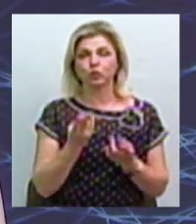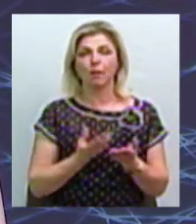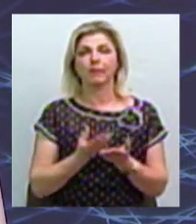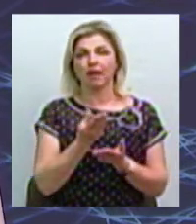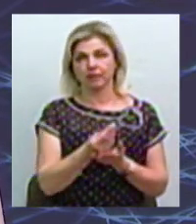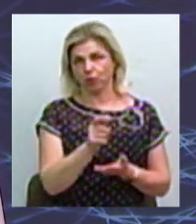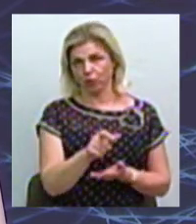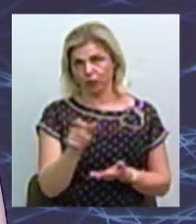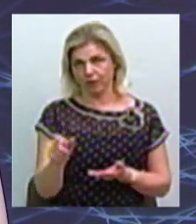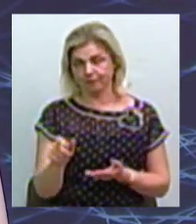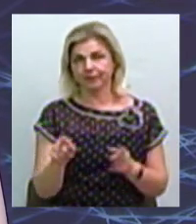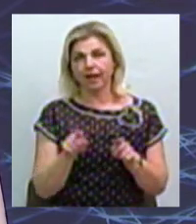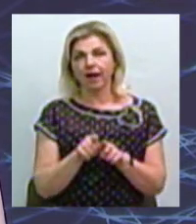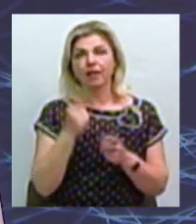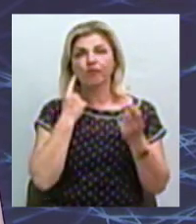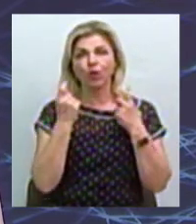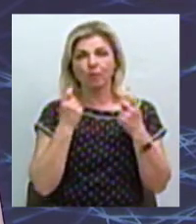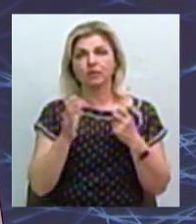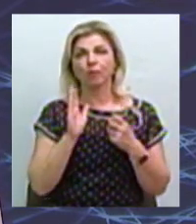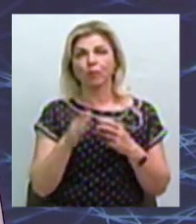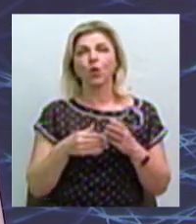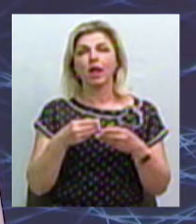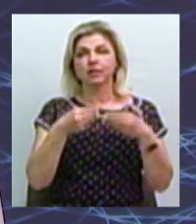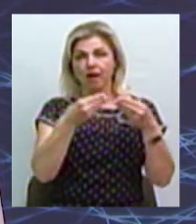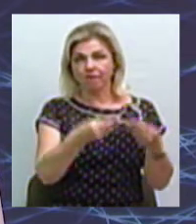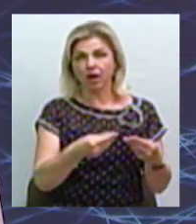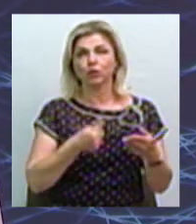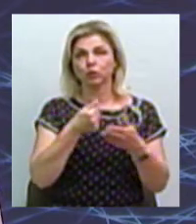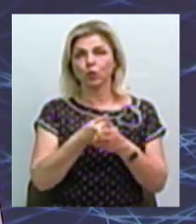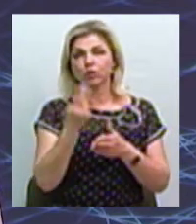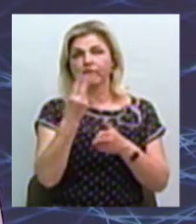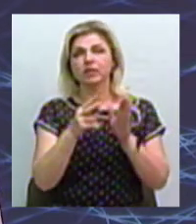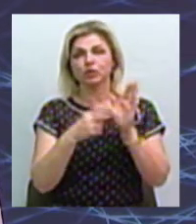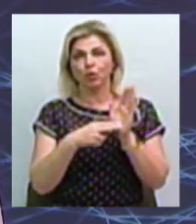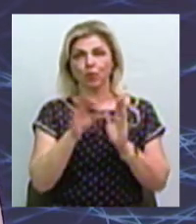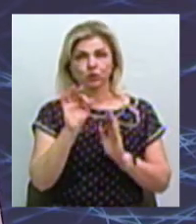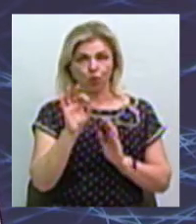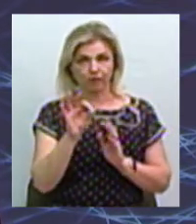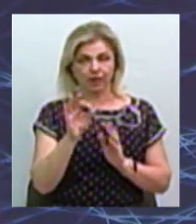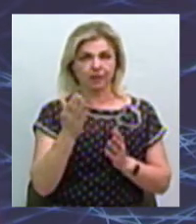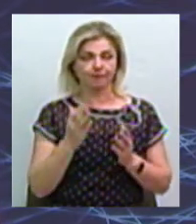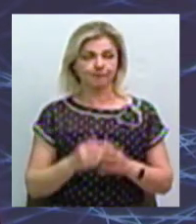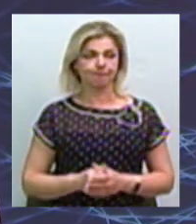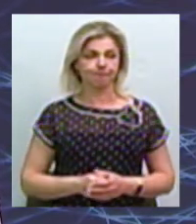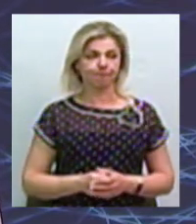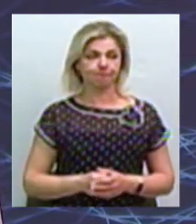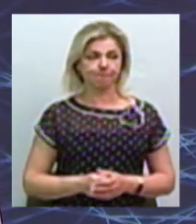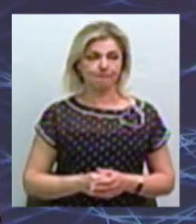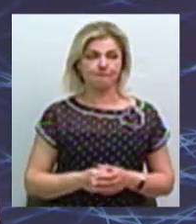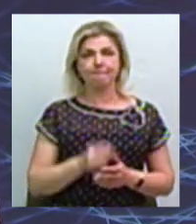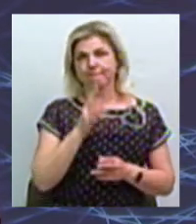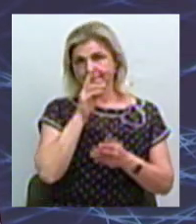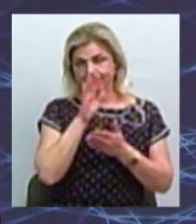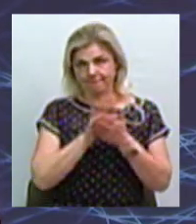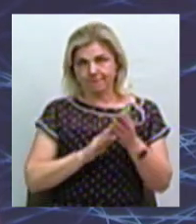громадянам. Така інформація буде надаватися до 27 жовтня, якщо ми говоримо про жовтень. Я знову перепрошую, у нас знову